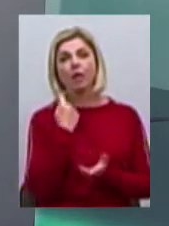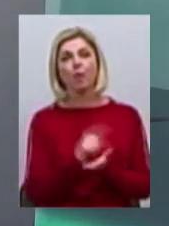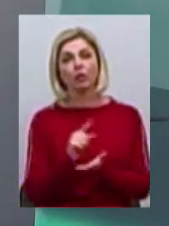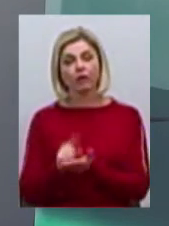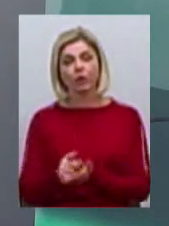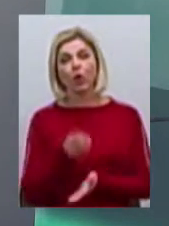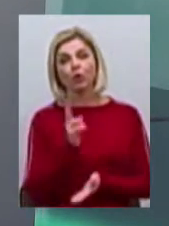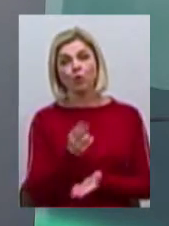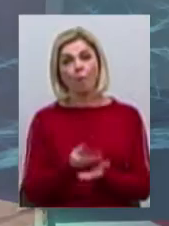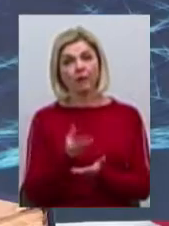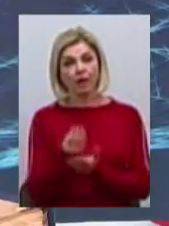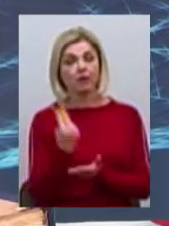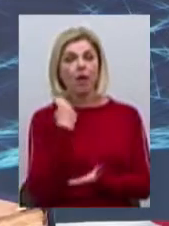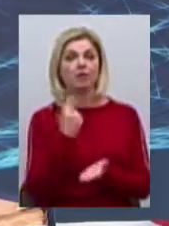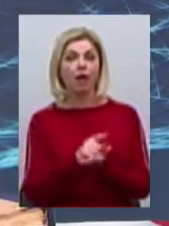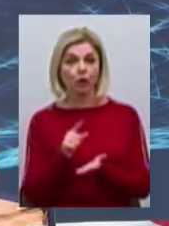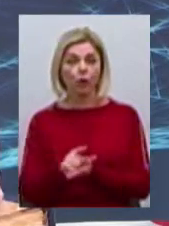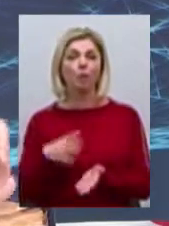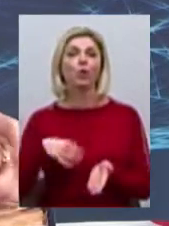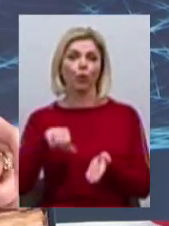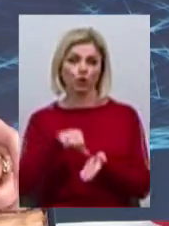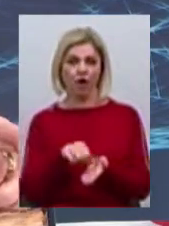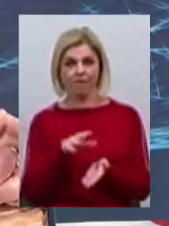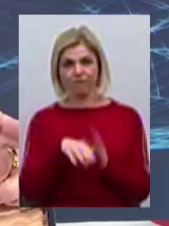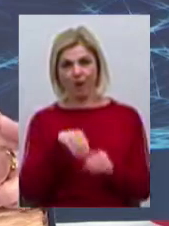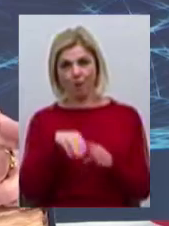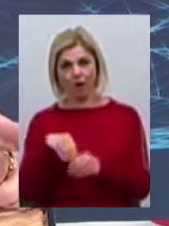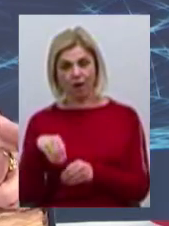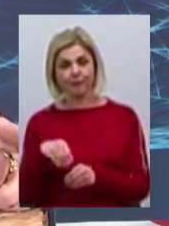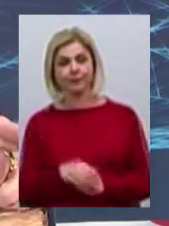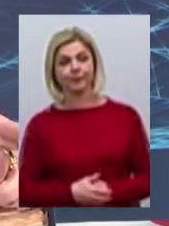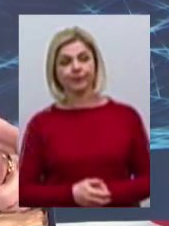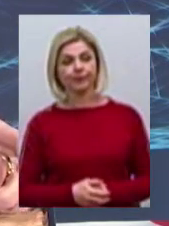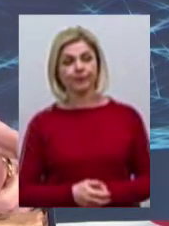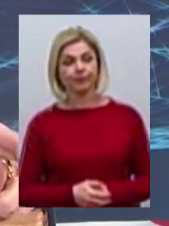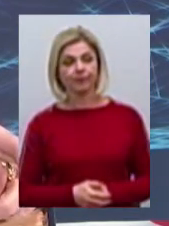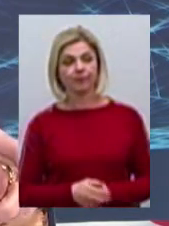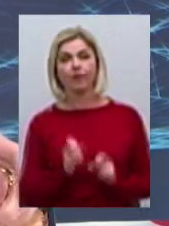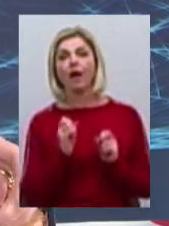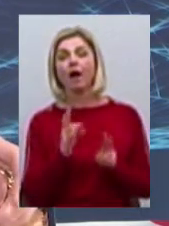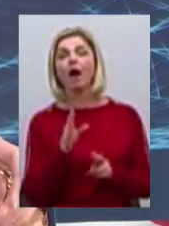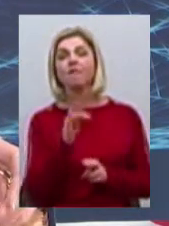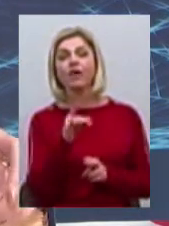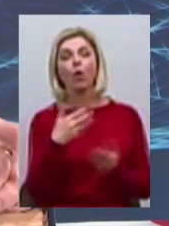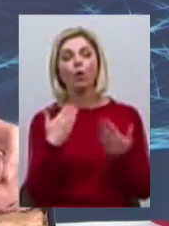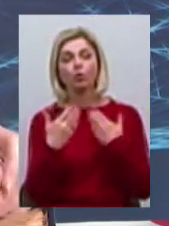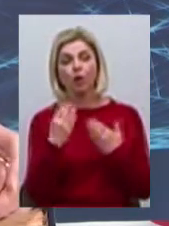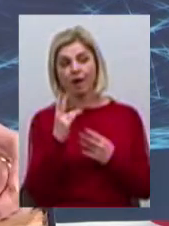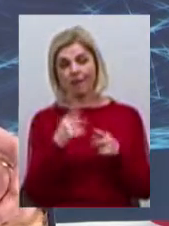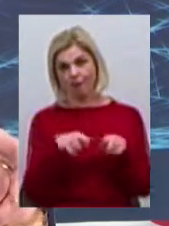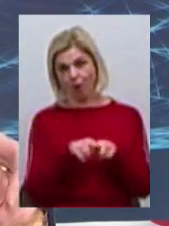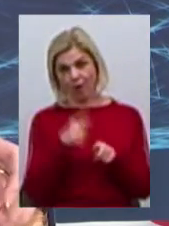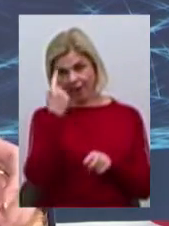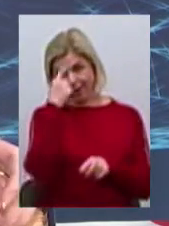податки, той бере участь у виборах. Але, до речі, як ви ставитесь до такої ідеї, було... ви особисто?